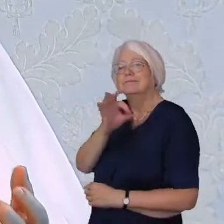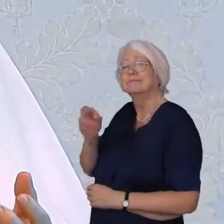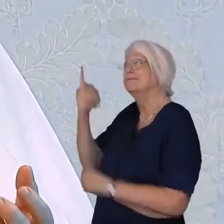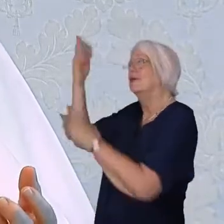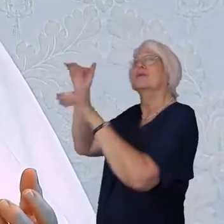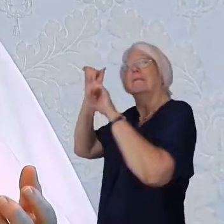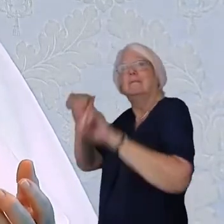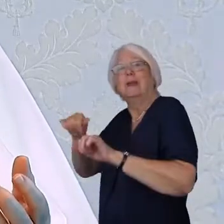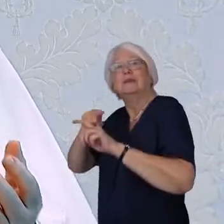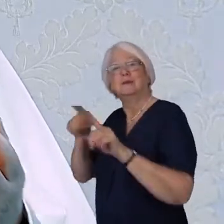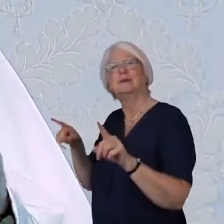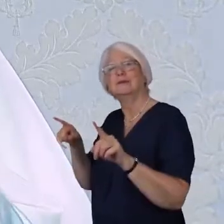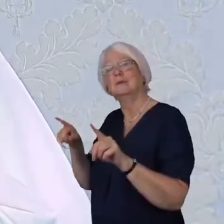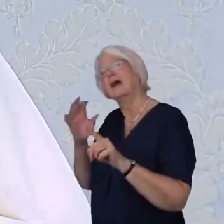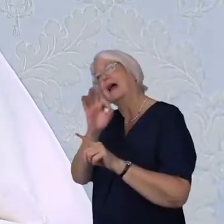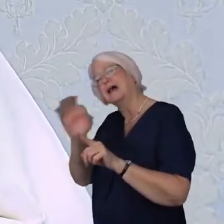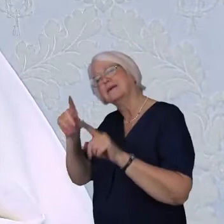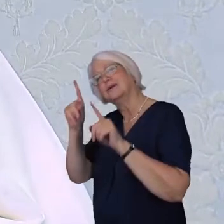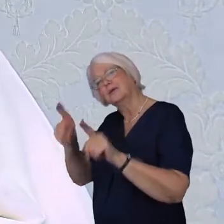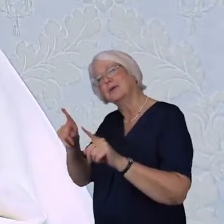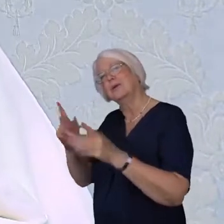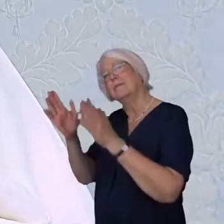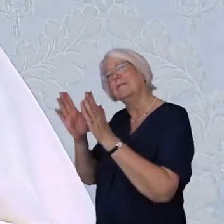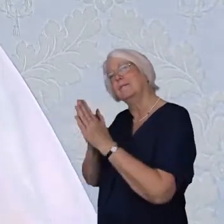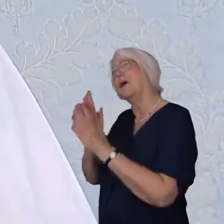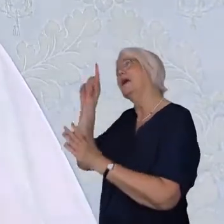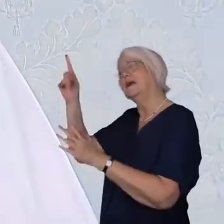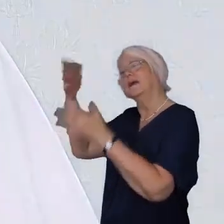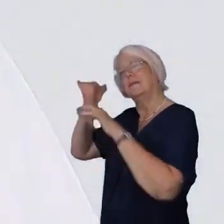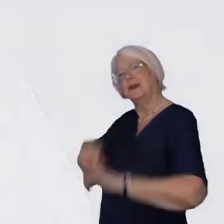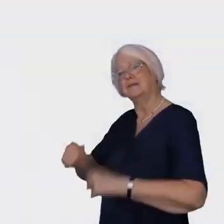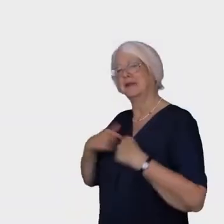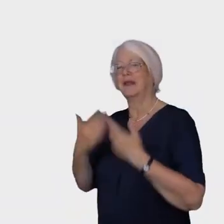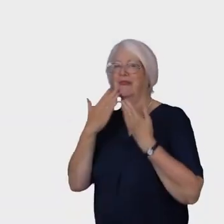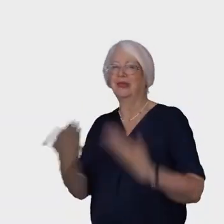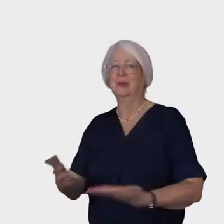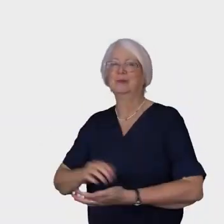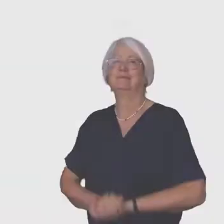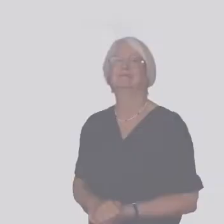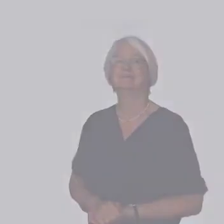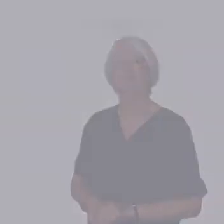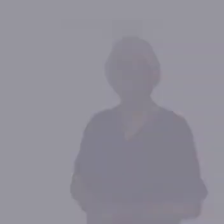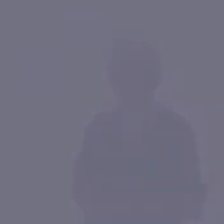di pregare perché benedica me. Grazie.